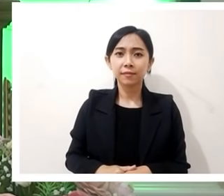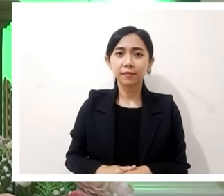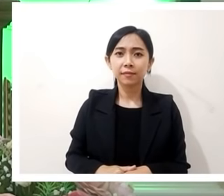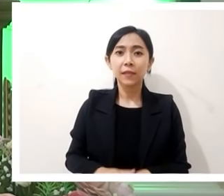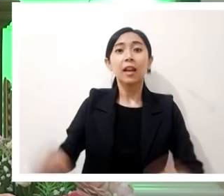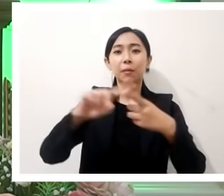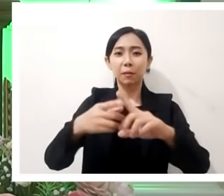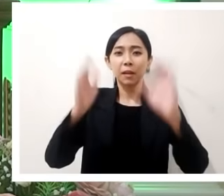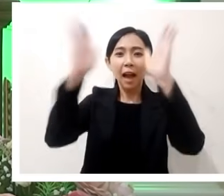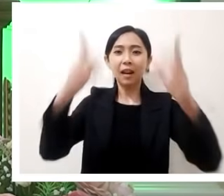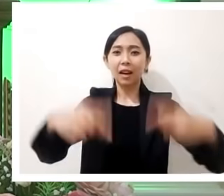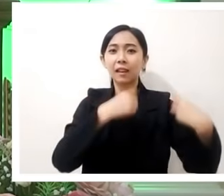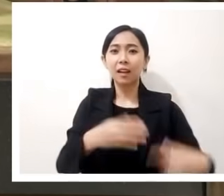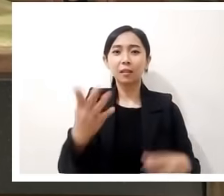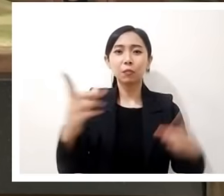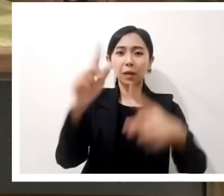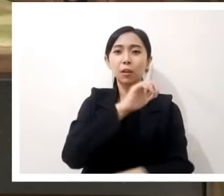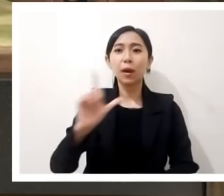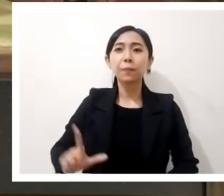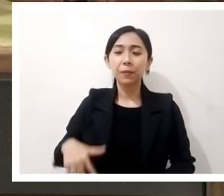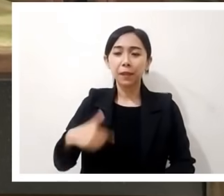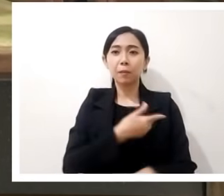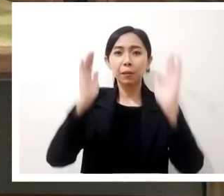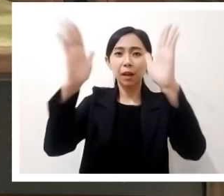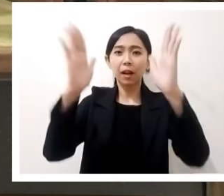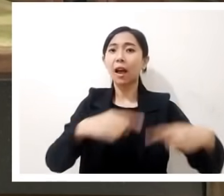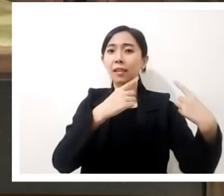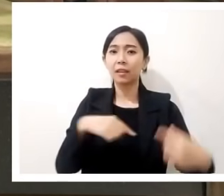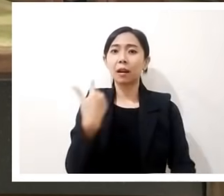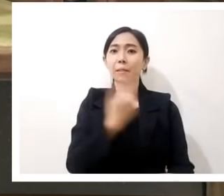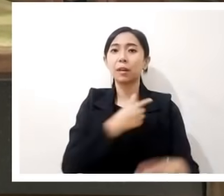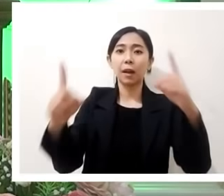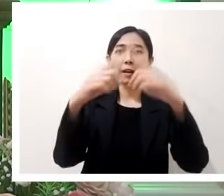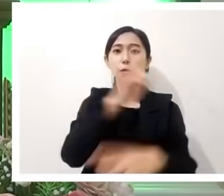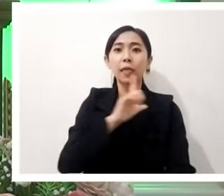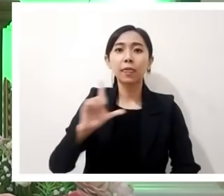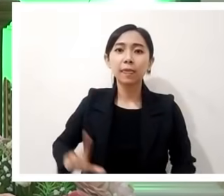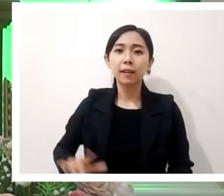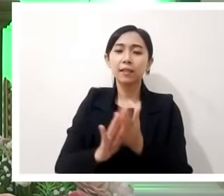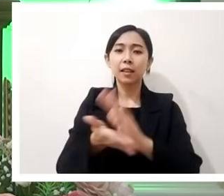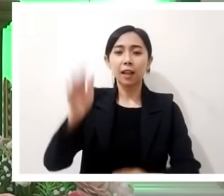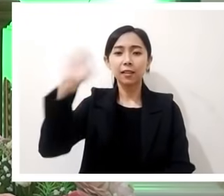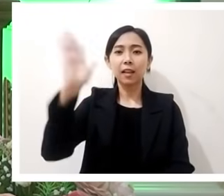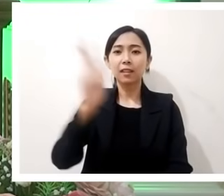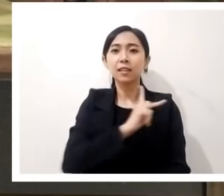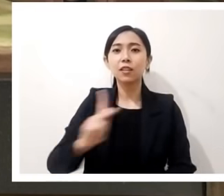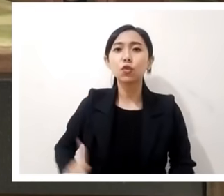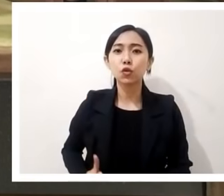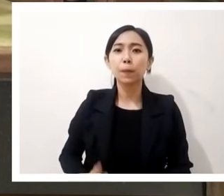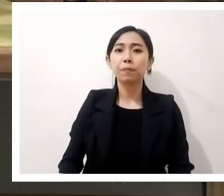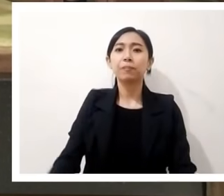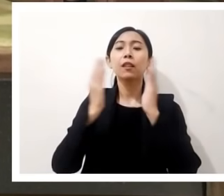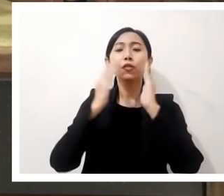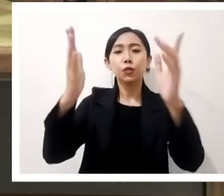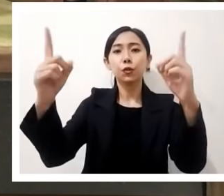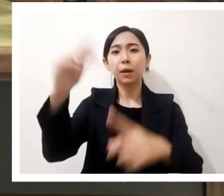Saudara arahkanlah hatimu kepada Tuhan. Kami mengarahkan hati kami kepada Tuhan. Jadilah saksi Kristus.